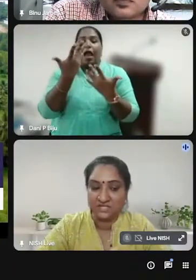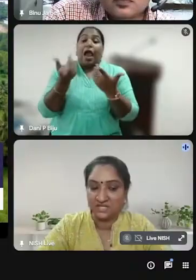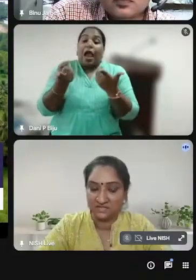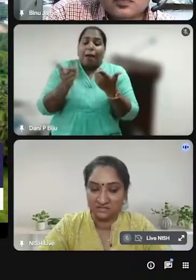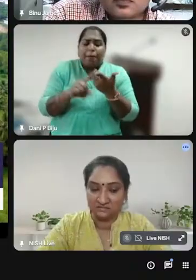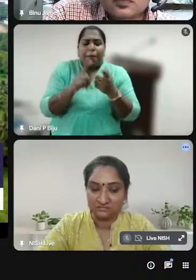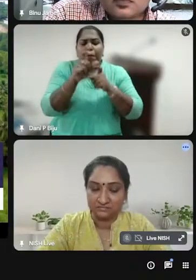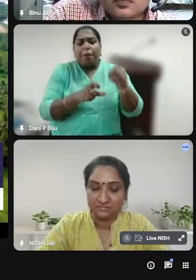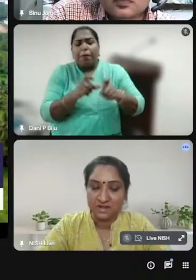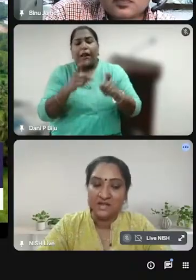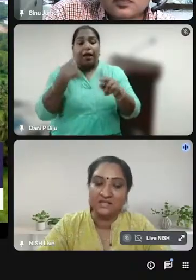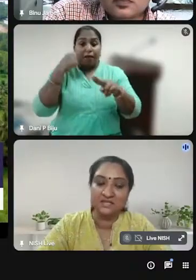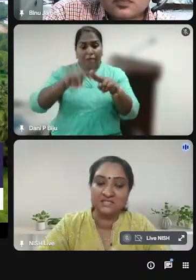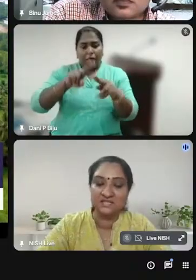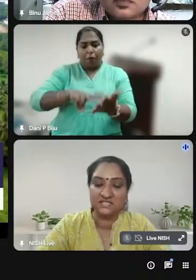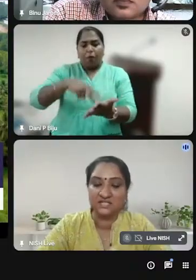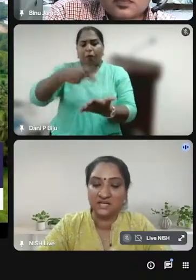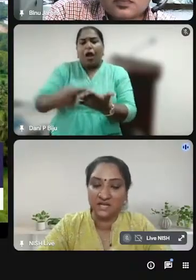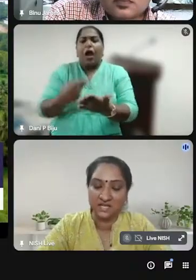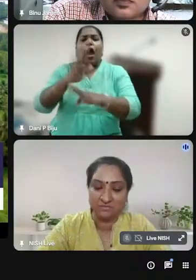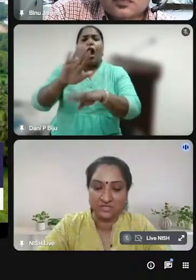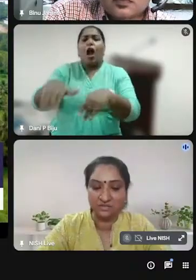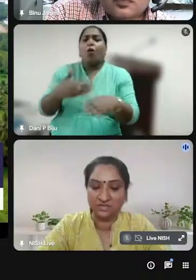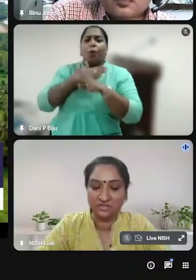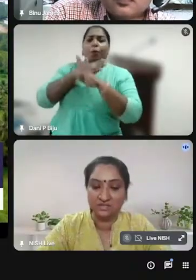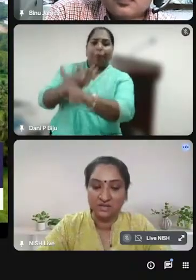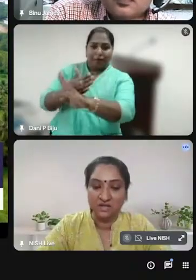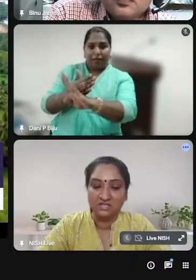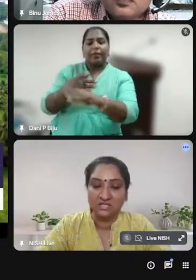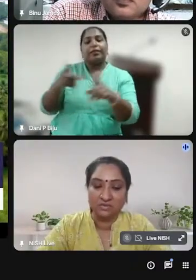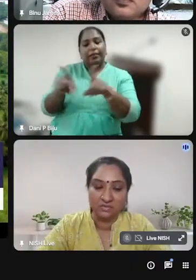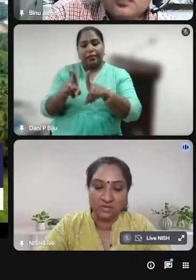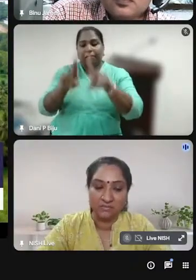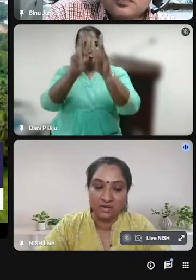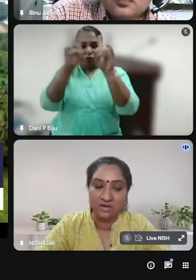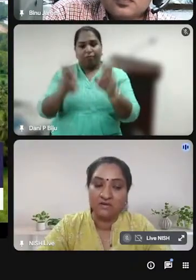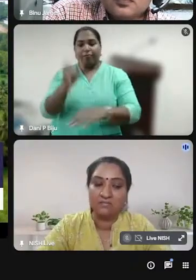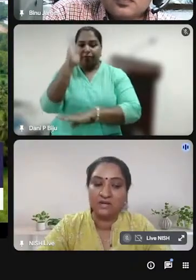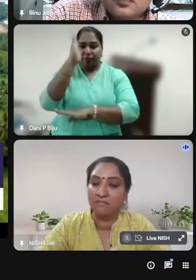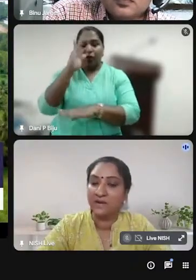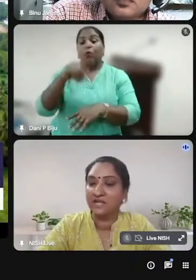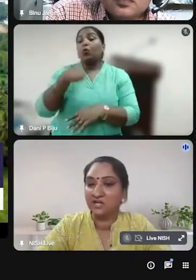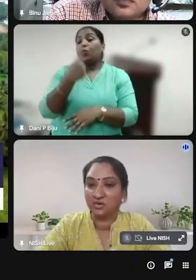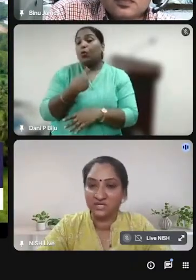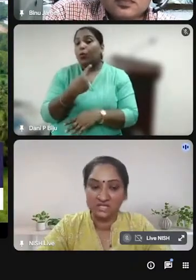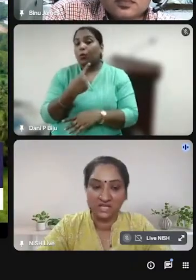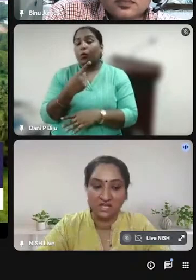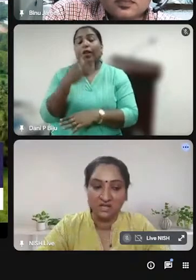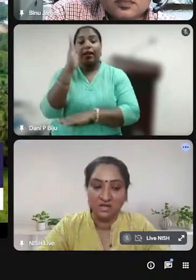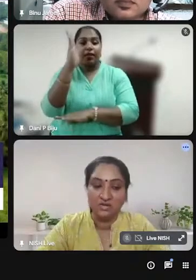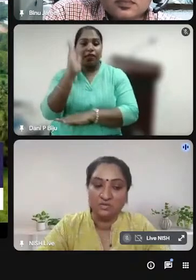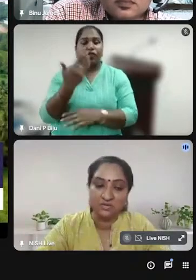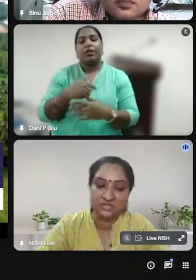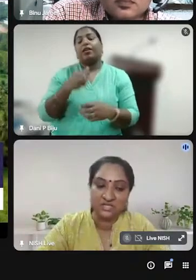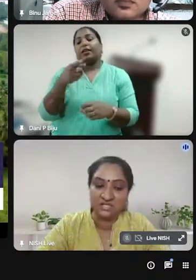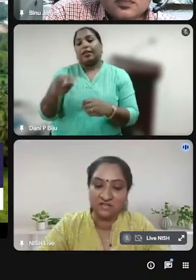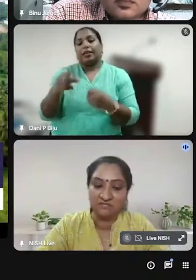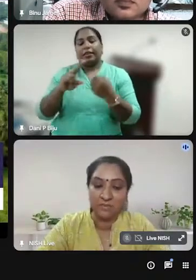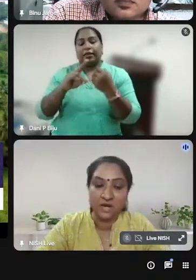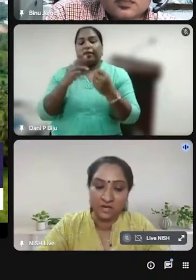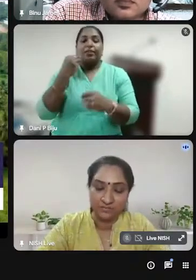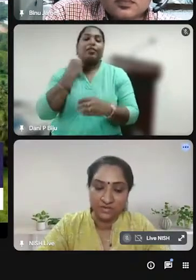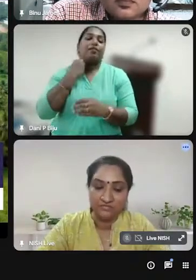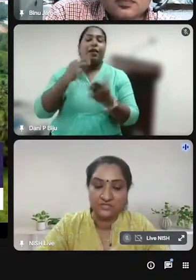എന്ന വിഷയത്തിൽ ഇന്നത്തെ സെഷൻ കൈകാര്യം ചെയ്യുന്നത് തിരുവനന്തപുരം ഗവൺമെന്റ് മെഡിക്കൽ കോളേജിലെ ന്യൂറോ